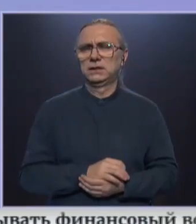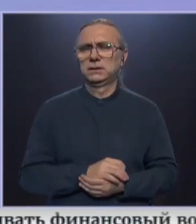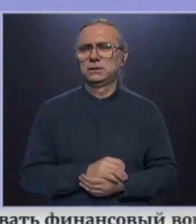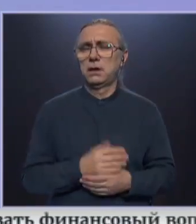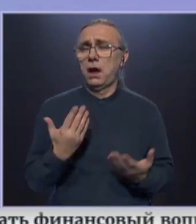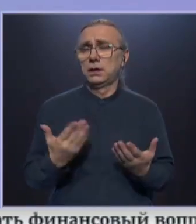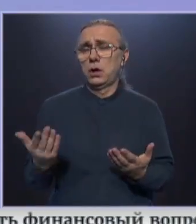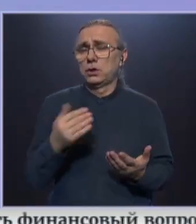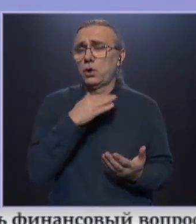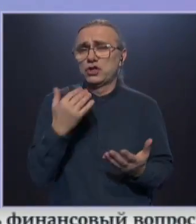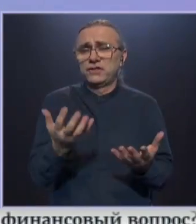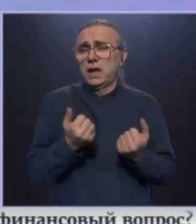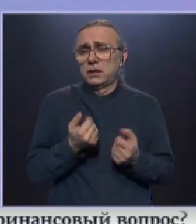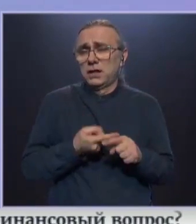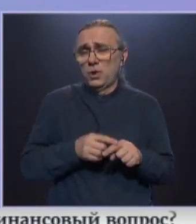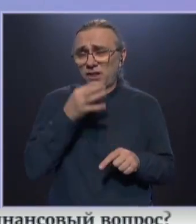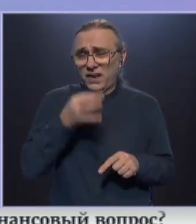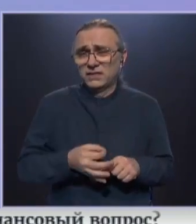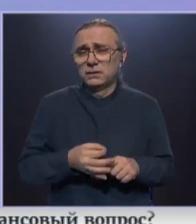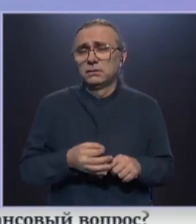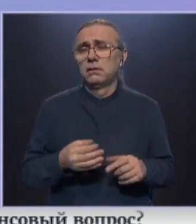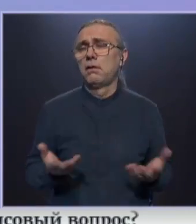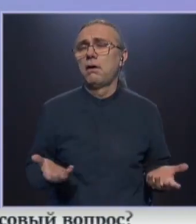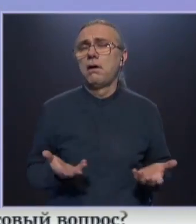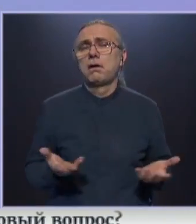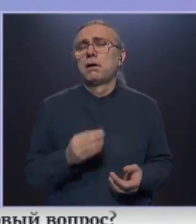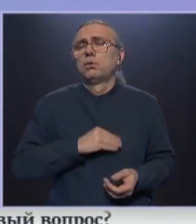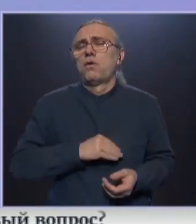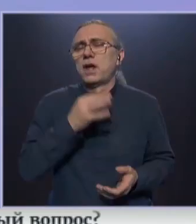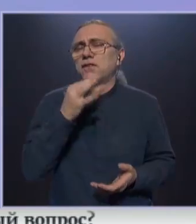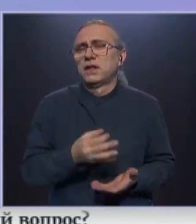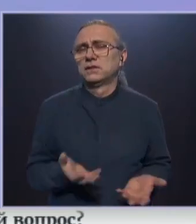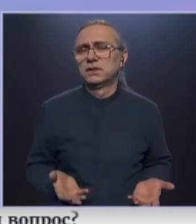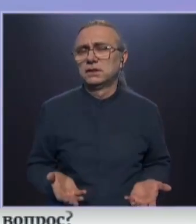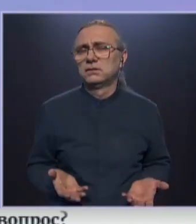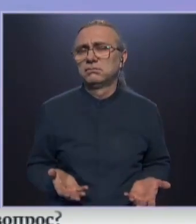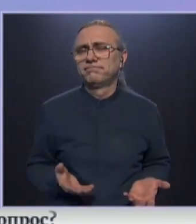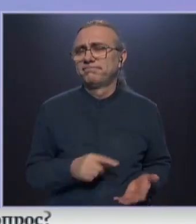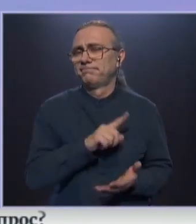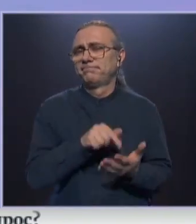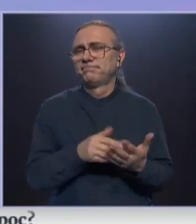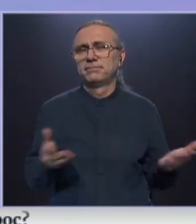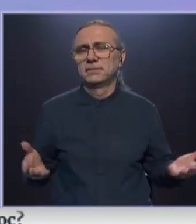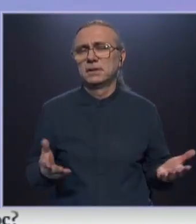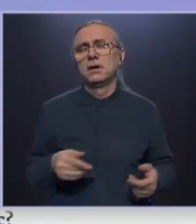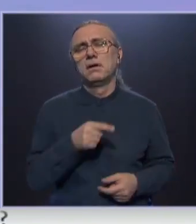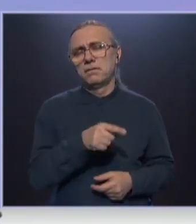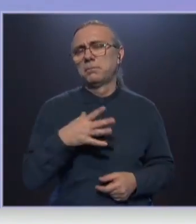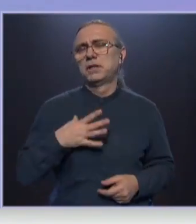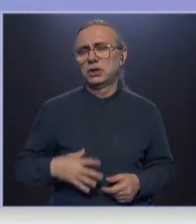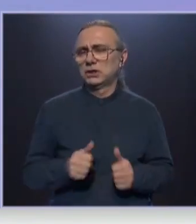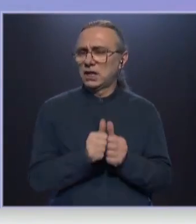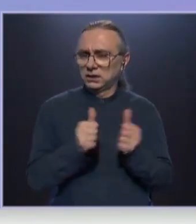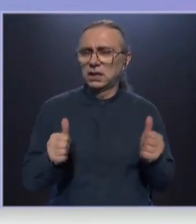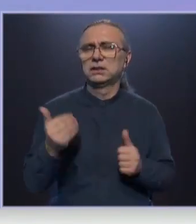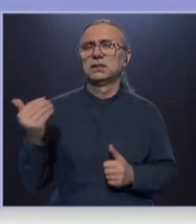какой духовной ответственности он вообще может идти речь? Поэтому вам придется с ним расстаться, если он не хочет